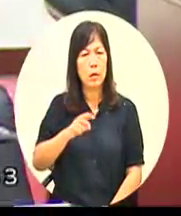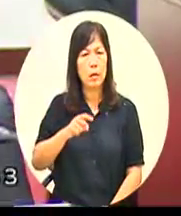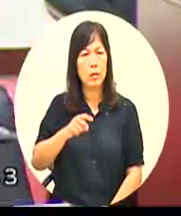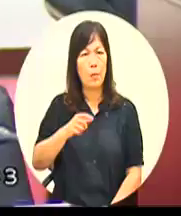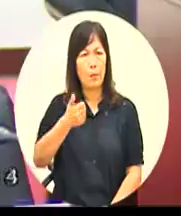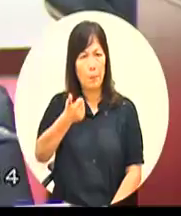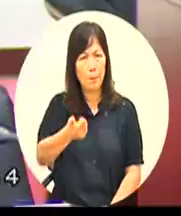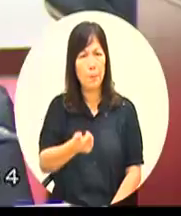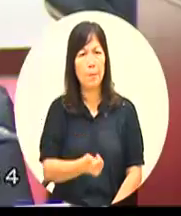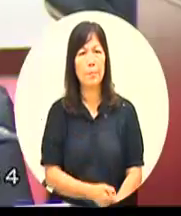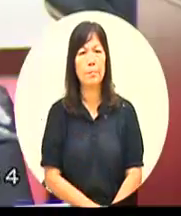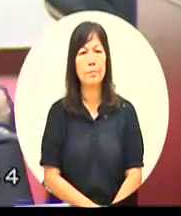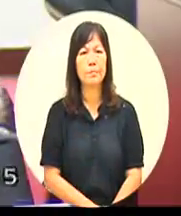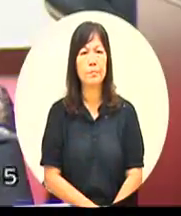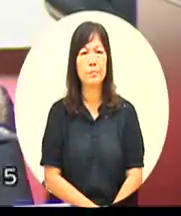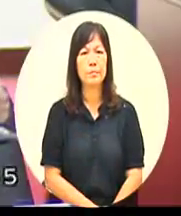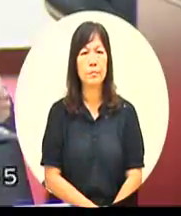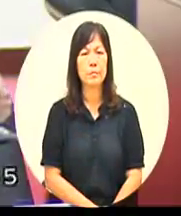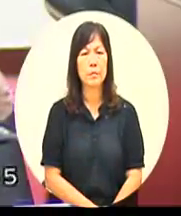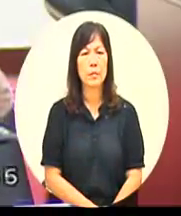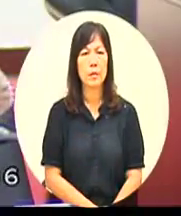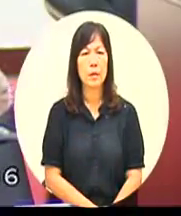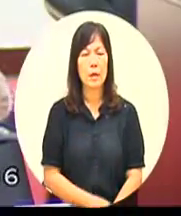个文化，